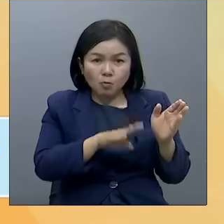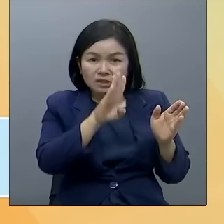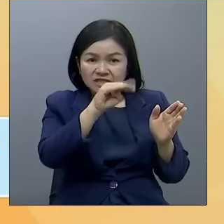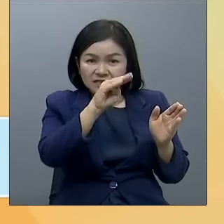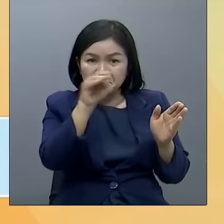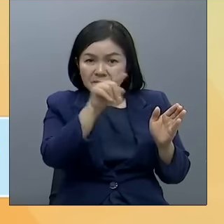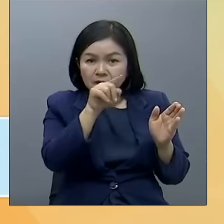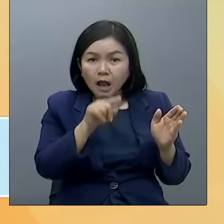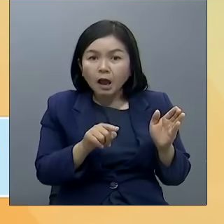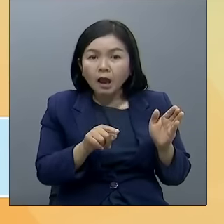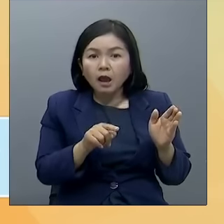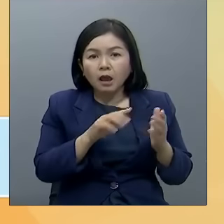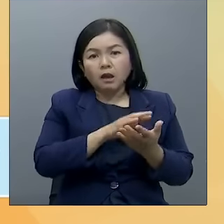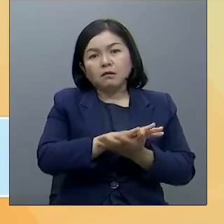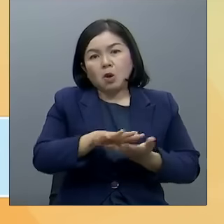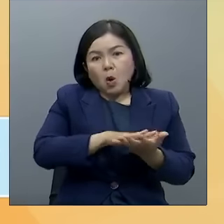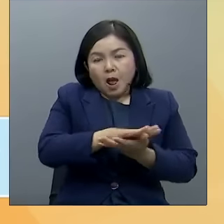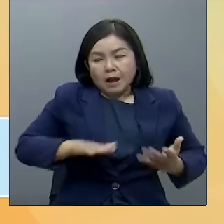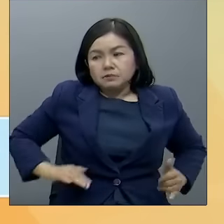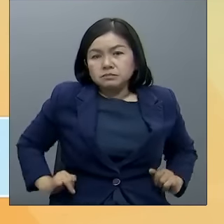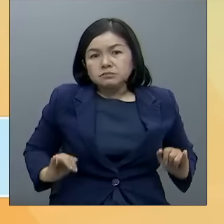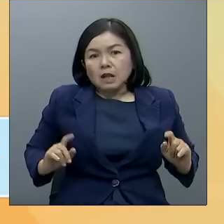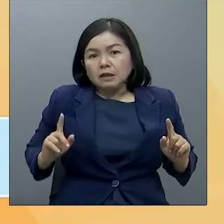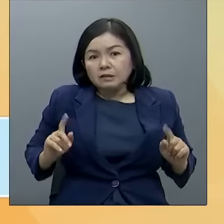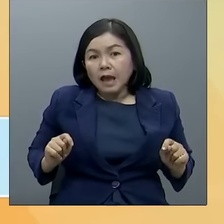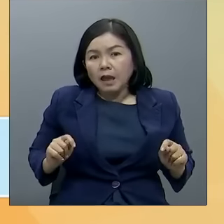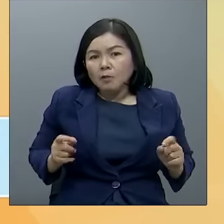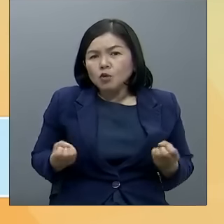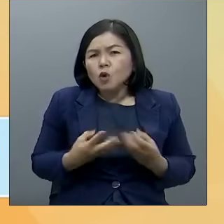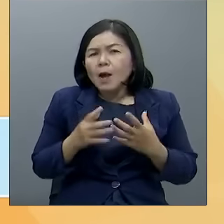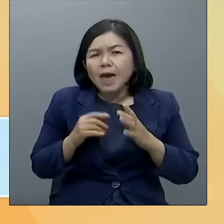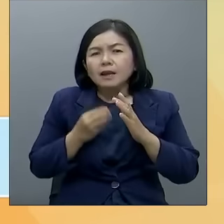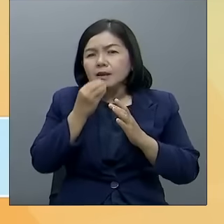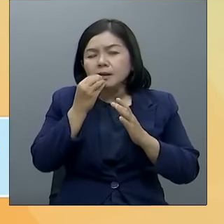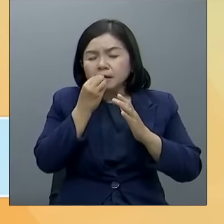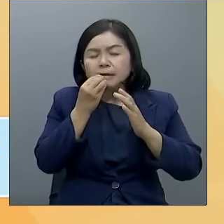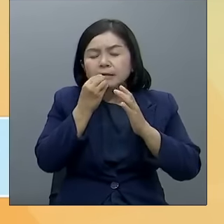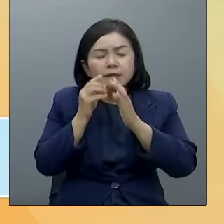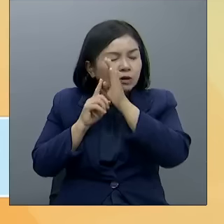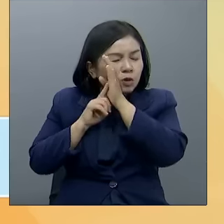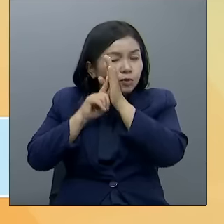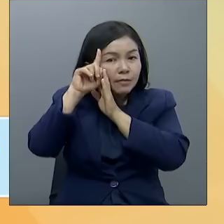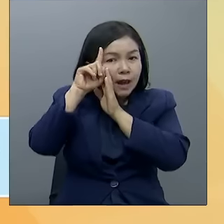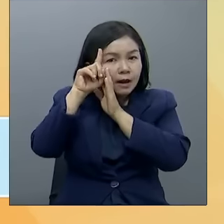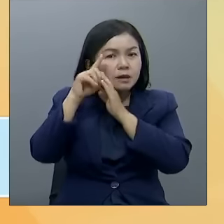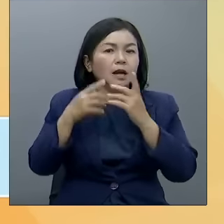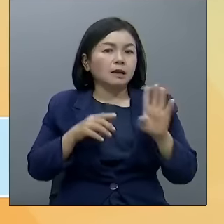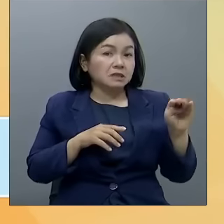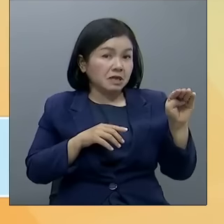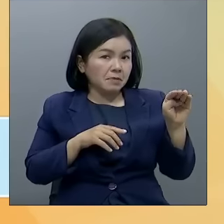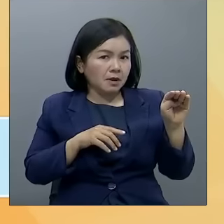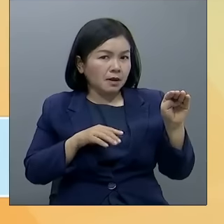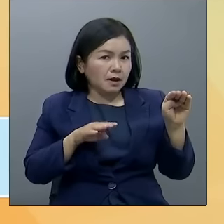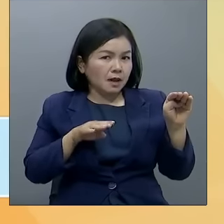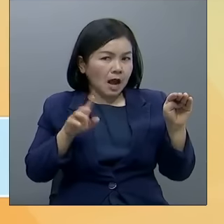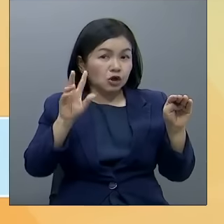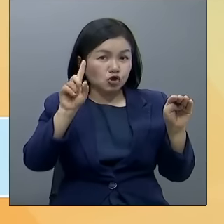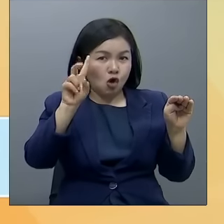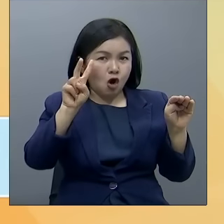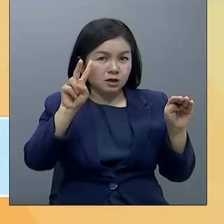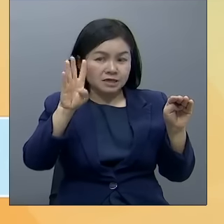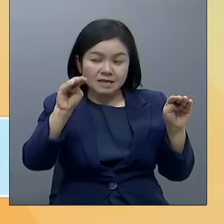ครับเราต้องฟอกไตจากเบอร์หนึ่งเลยคือความดันโลหิตสูงนะครับอีก 40% ต่อมาอันนี้2อันเป็น 80% แล้วนะครับคือโร